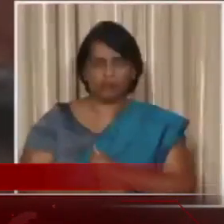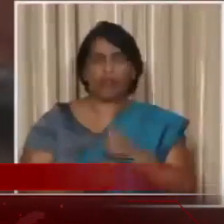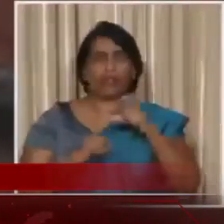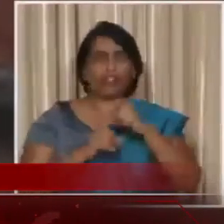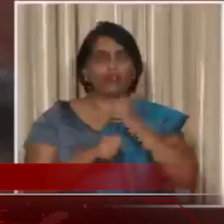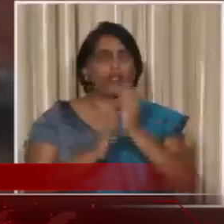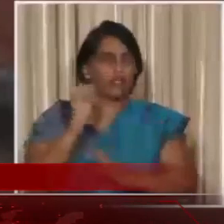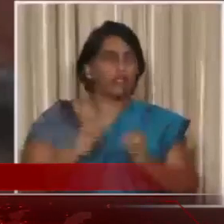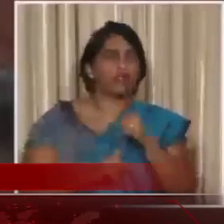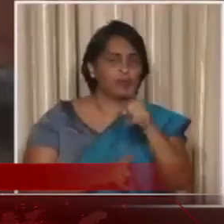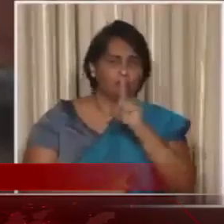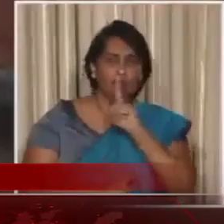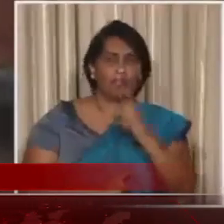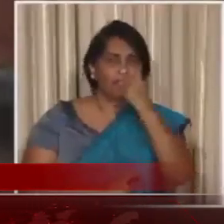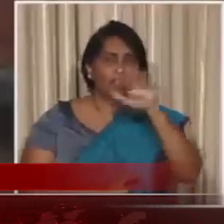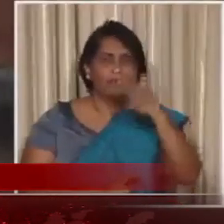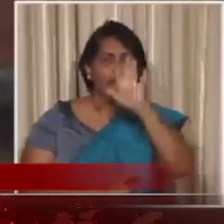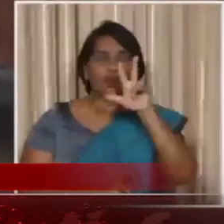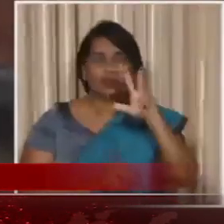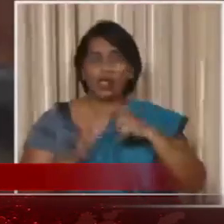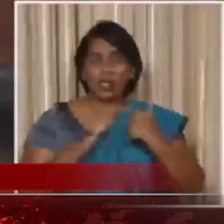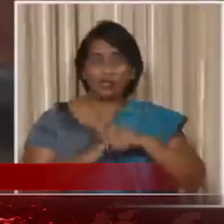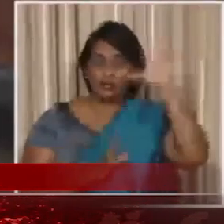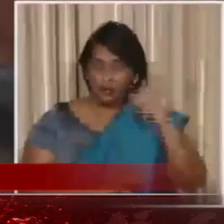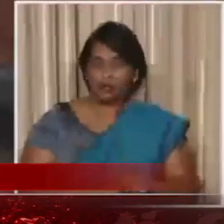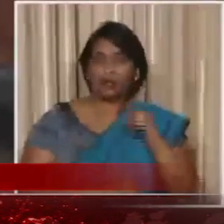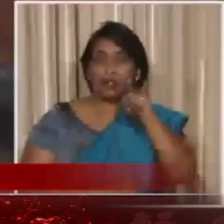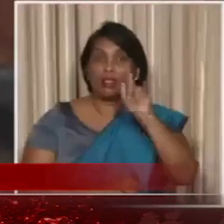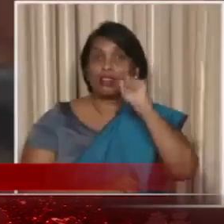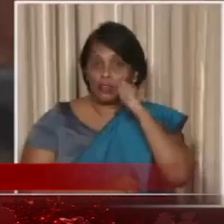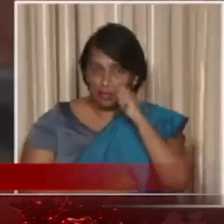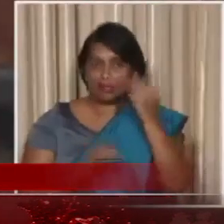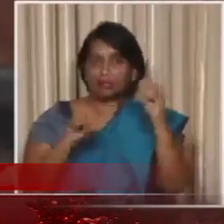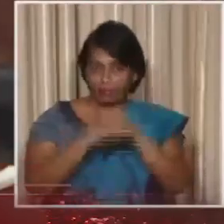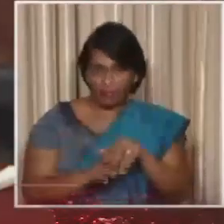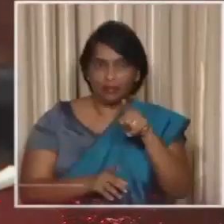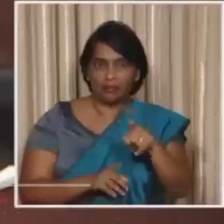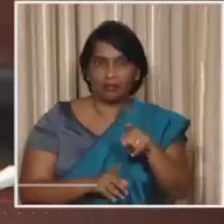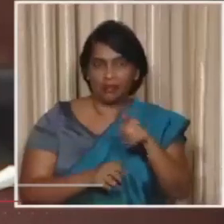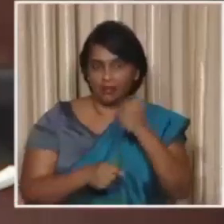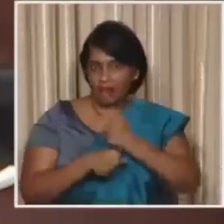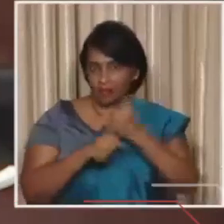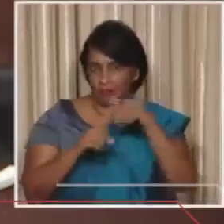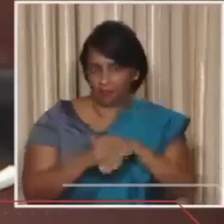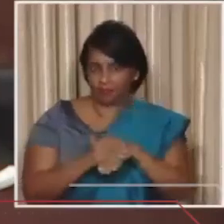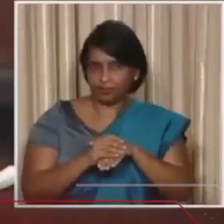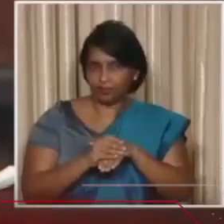Amati tumagi Ekdaasamishya panasata mea panata gheena kota Tamana asele taatat nyojanikare nade Mahajana andu Mahajana eksatparamuna